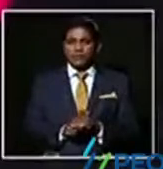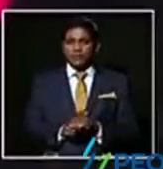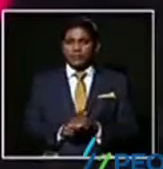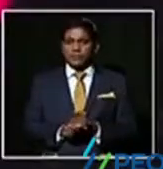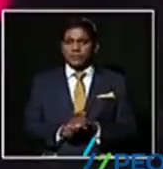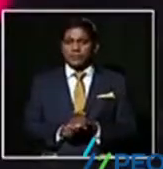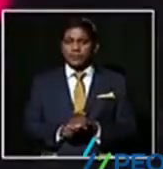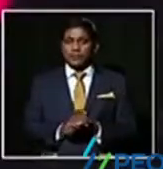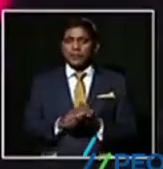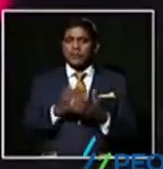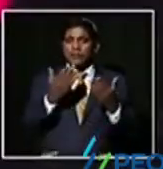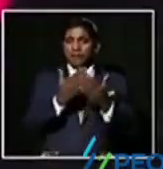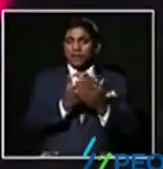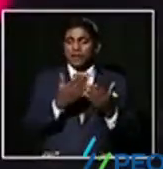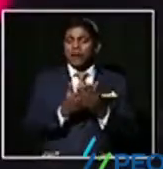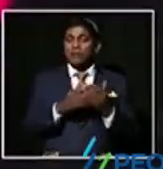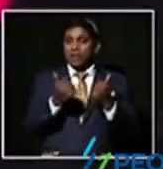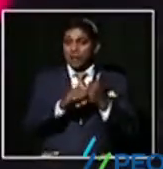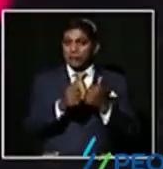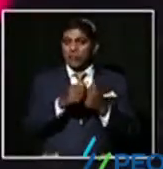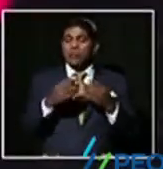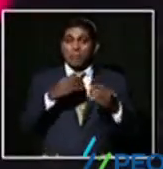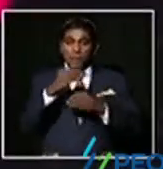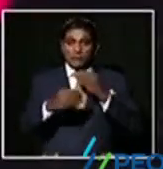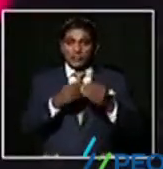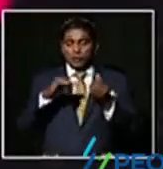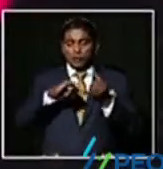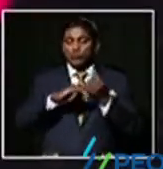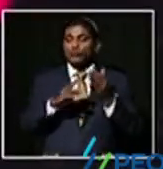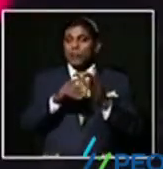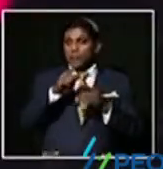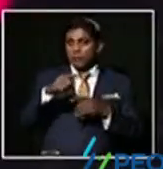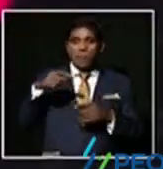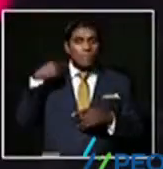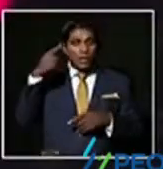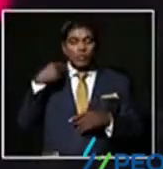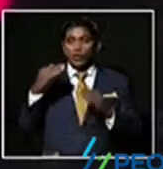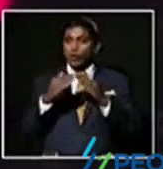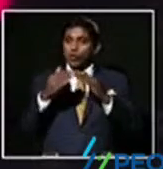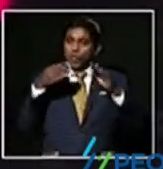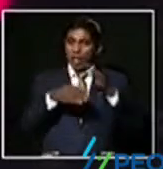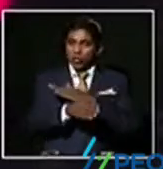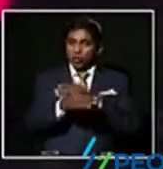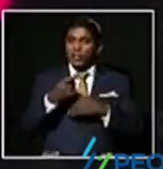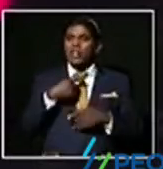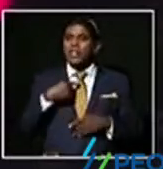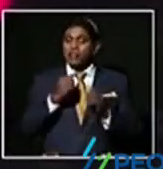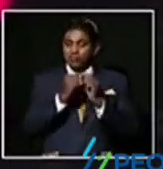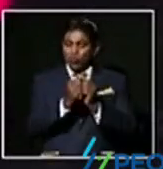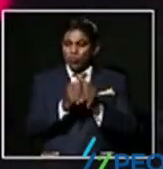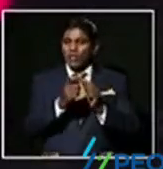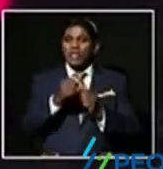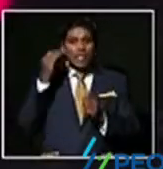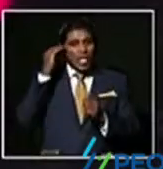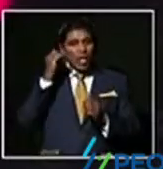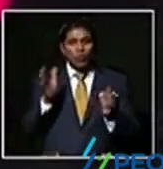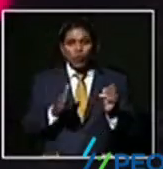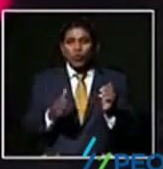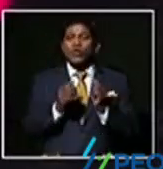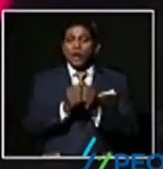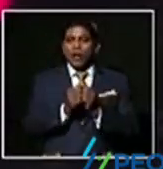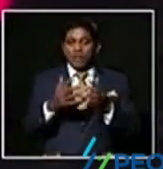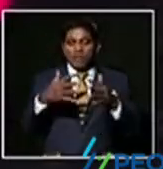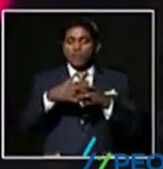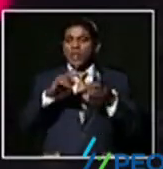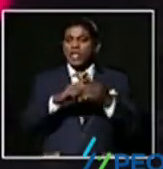ටෙලිනාට්‍ය නිෂ්පාදකවරියක වන ව්‍යාපාරික සුධර්ම නෙත්ති කුමාර මහත්මියගේ නිවසේ සේවය කළ කාන්තාවක් වැලිකඩ පොලිස් අතඩංගුවේ